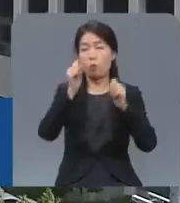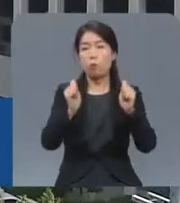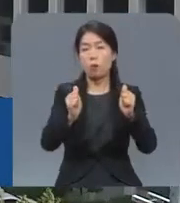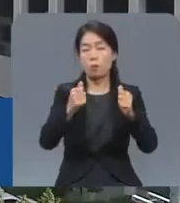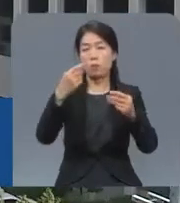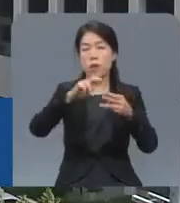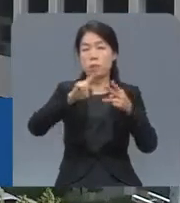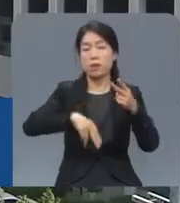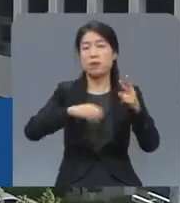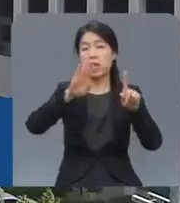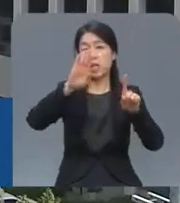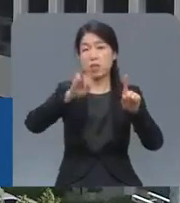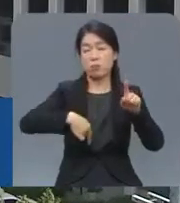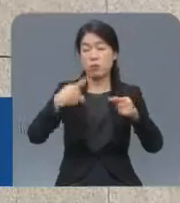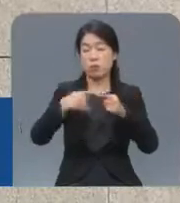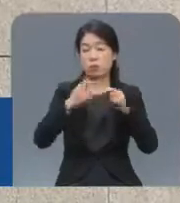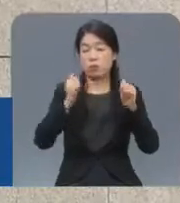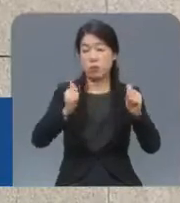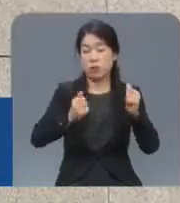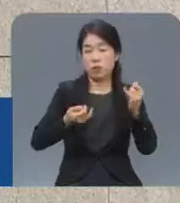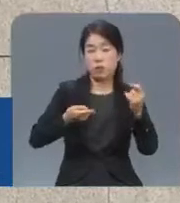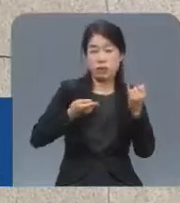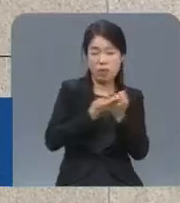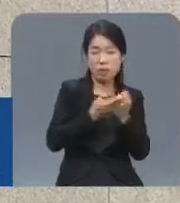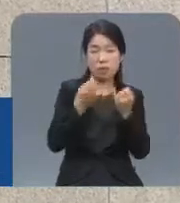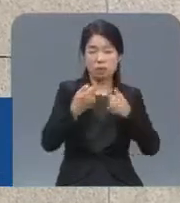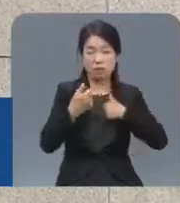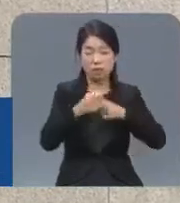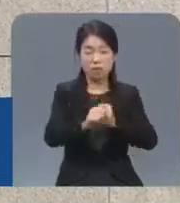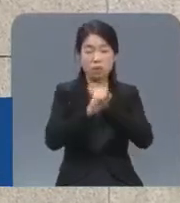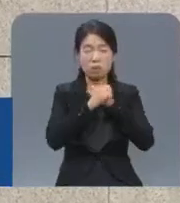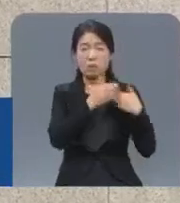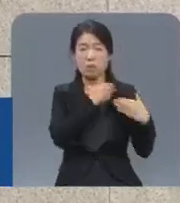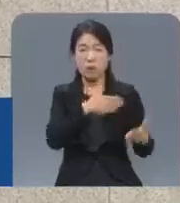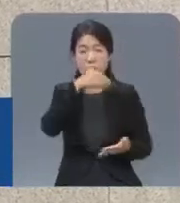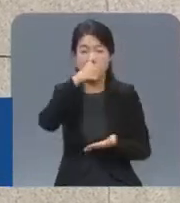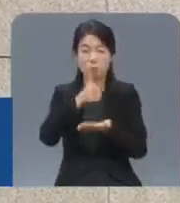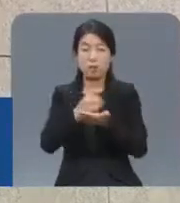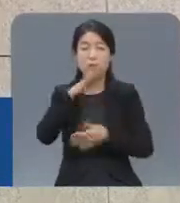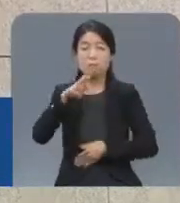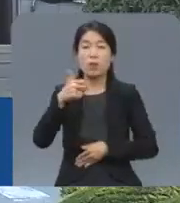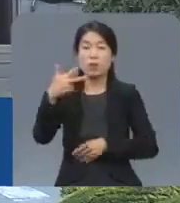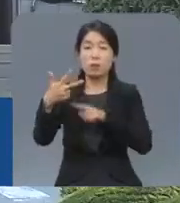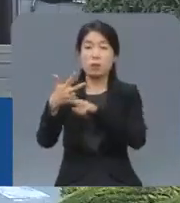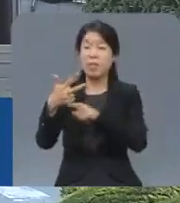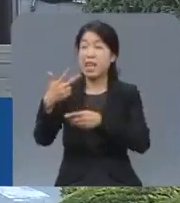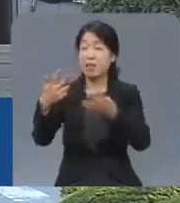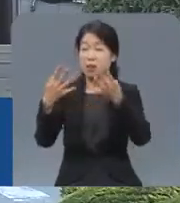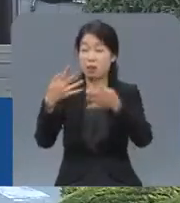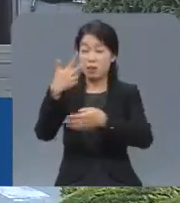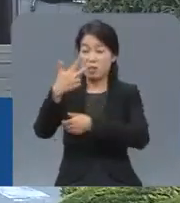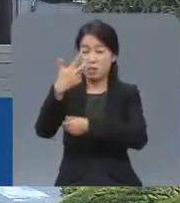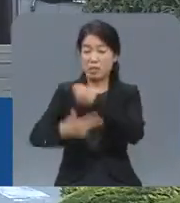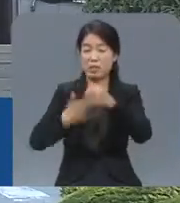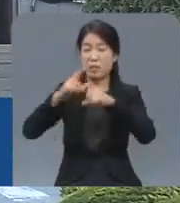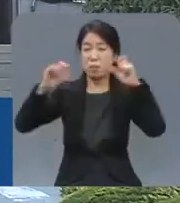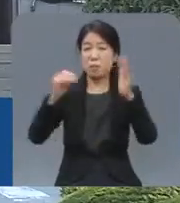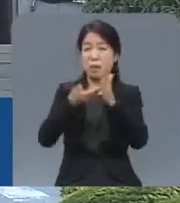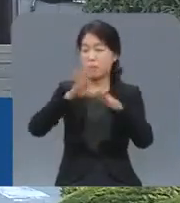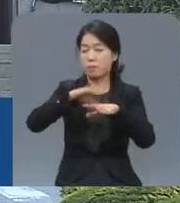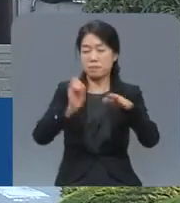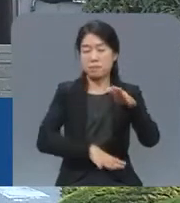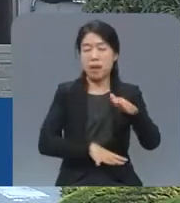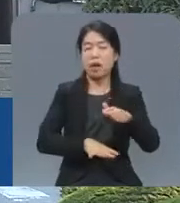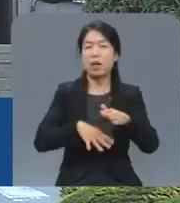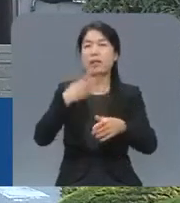1심에서 살인과 자살 방조 등의 혐의로 징역 7년이 선고된 49살 a 씨에 대해 원심을 파기하고 징역 12년을